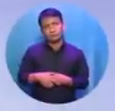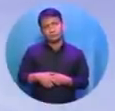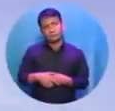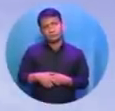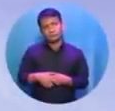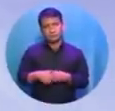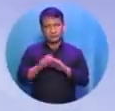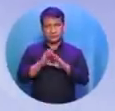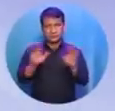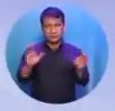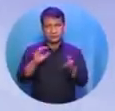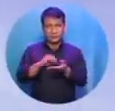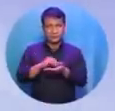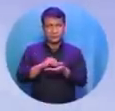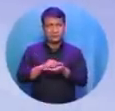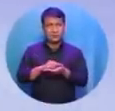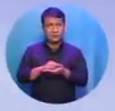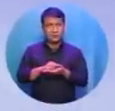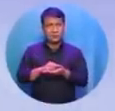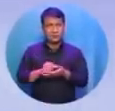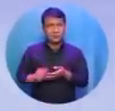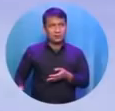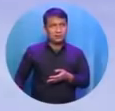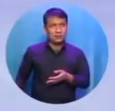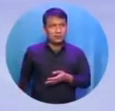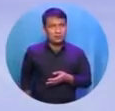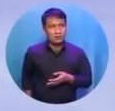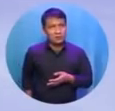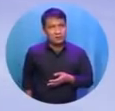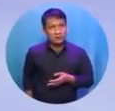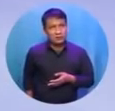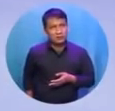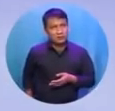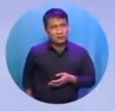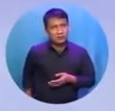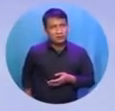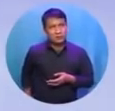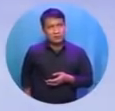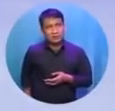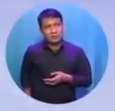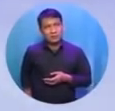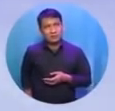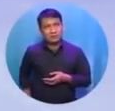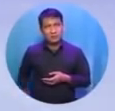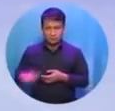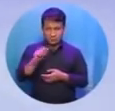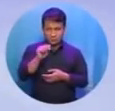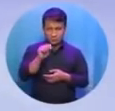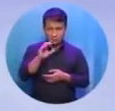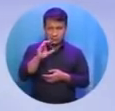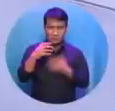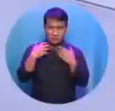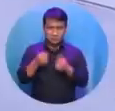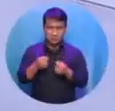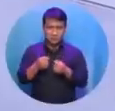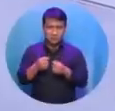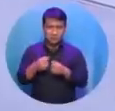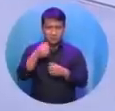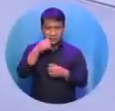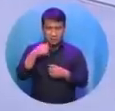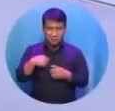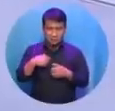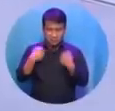mga utang, walang lahat. Okay, lagay na ito, ATC. ATC Healthcare Corporation po ito. Pampatibay